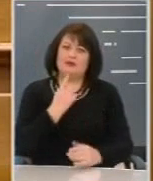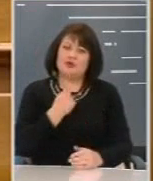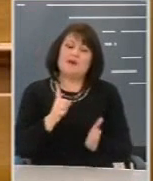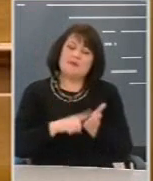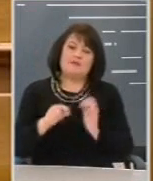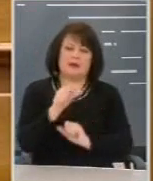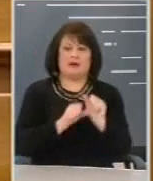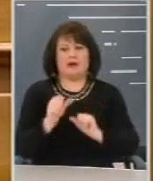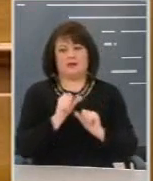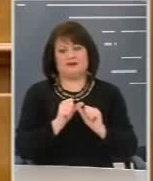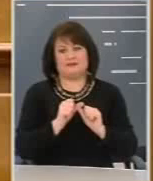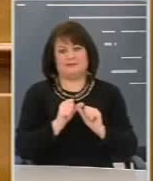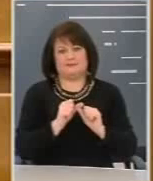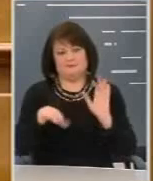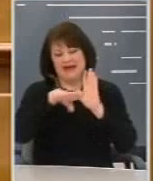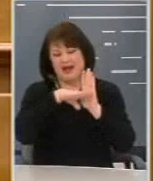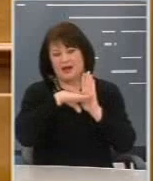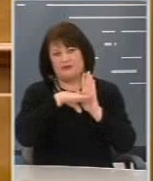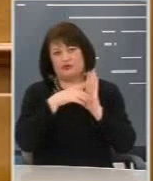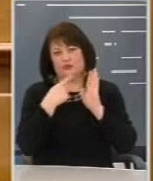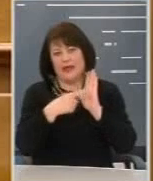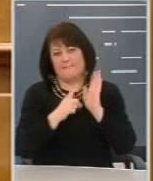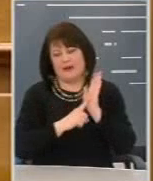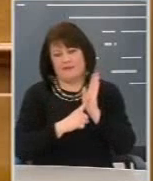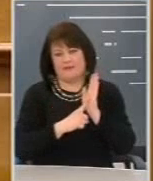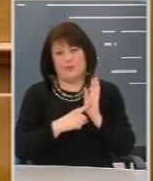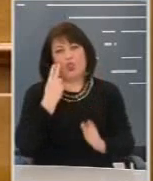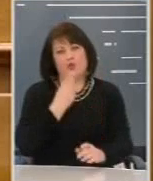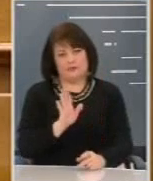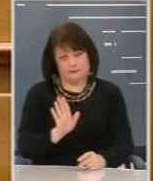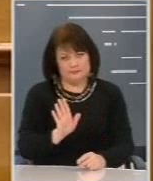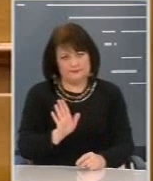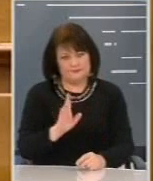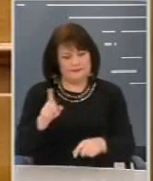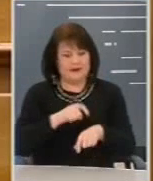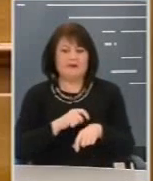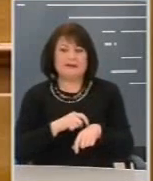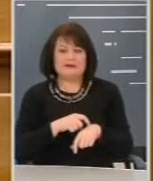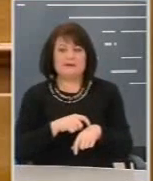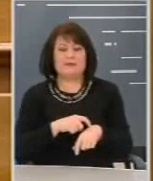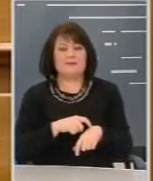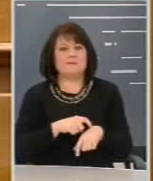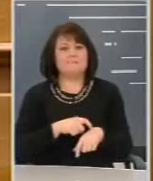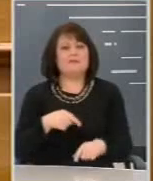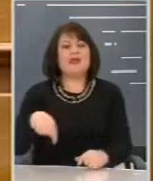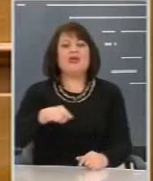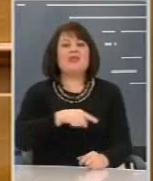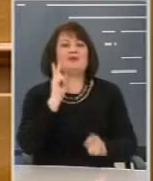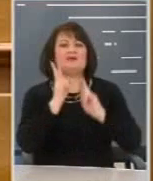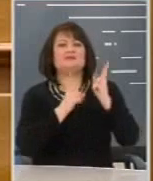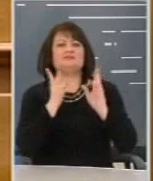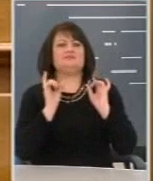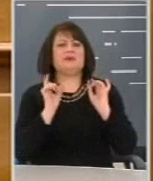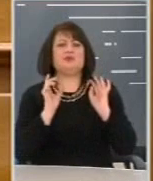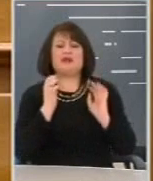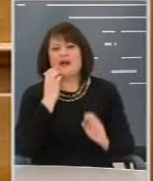αλλαγή που έγινε σε μία παράγραφο. Το έκανα και έτσι πρέπει να γίνει. Και κοιτάξτε, αυτή τη στιγμή εδώ πέρα δεν κατηγορείται κανένας για